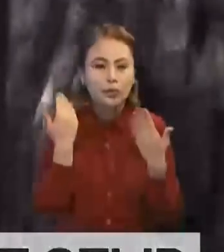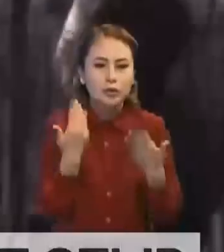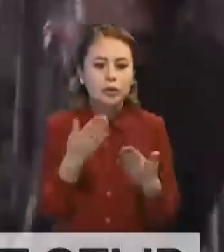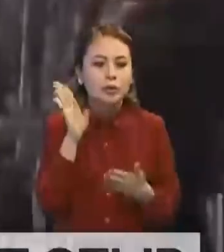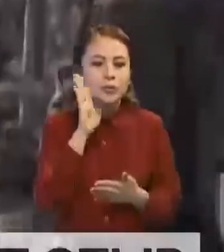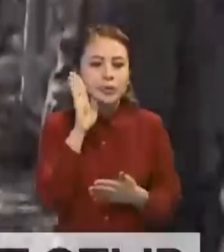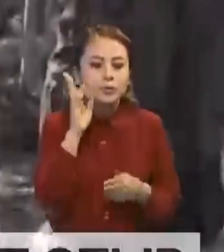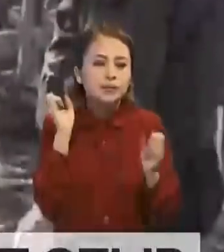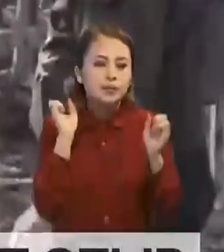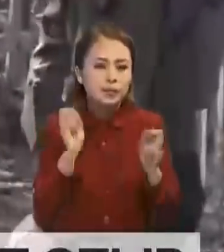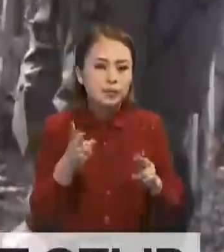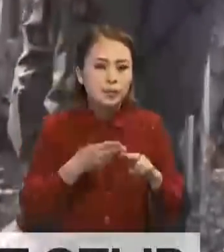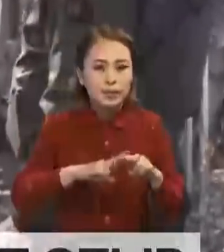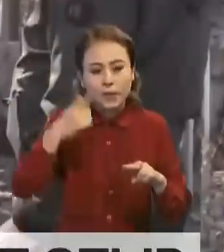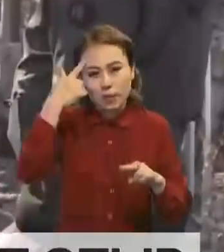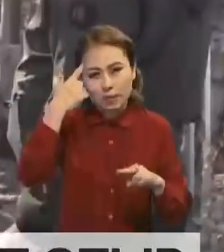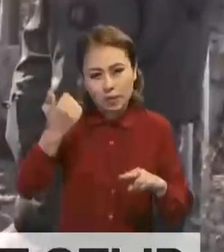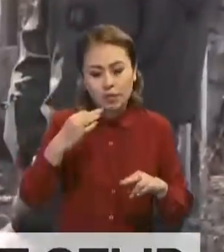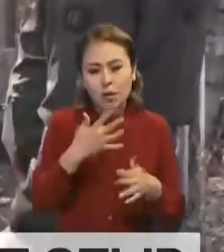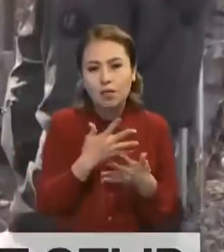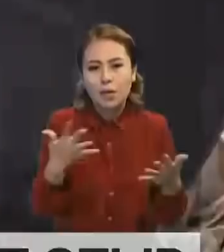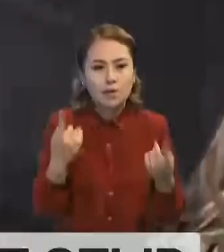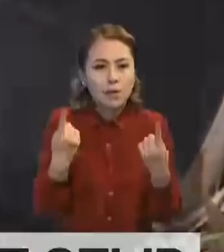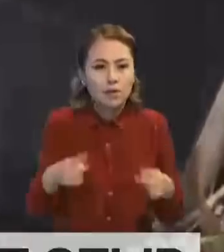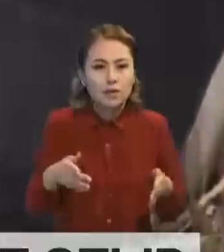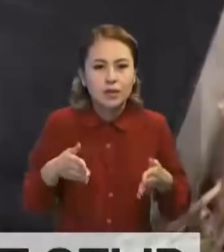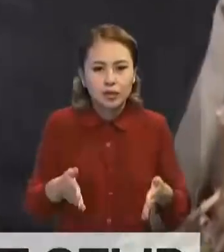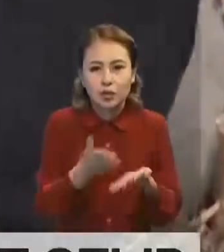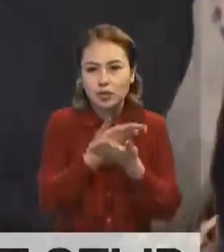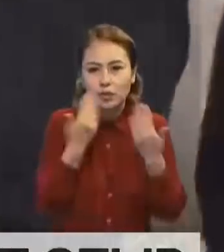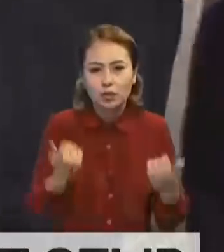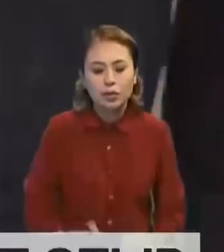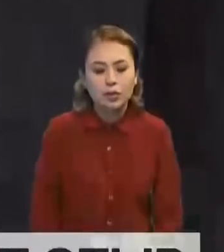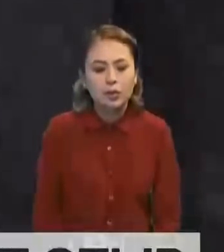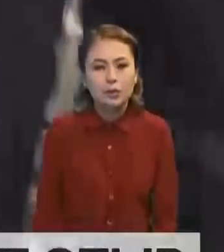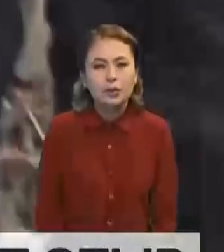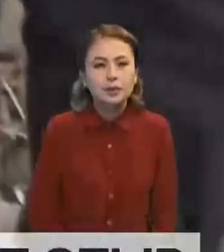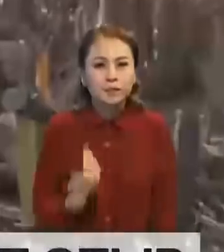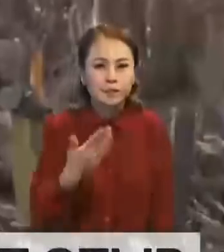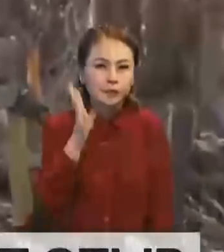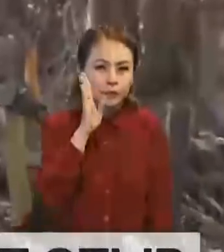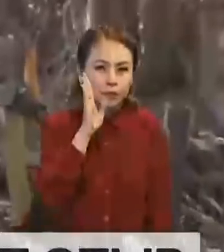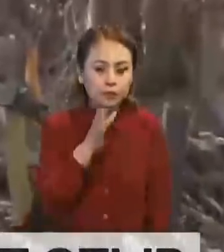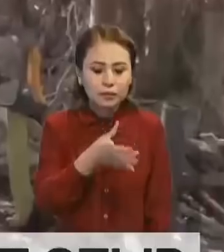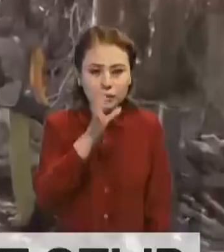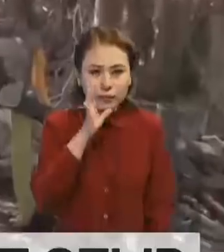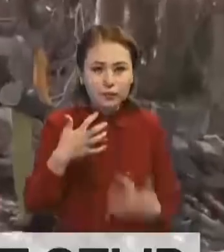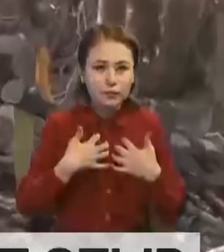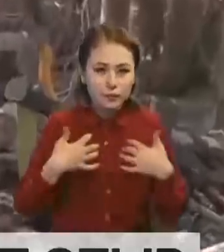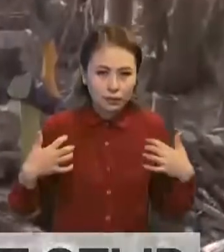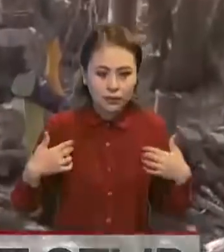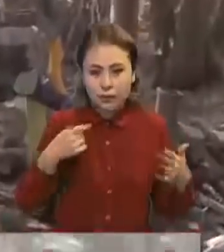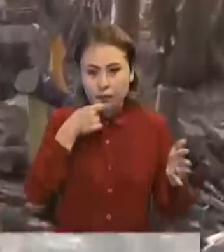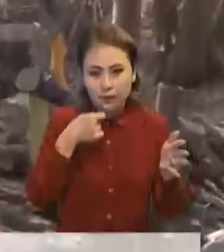тұтыну қауіпті екенін тұрғындар жақсы біледі, бірақ басқа амалдары жоқ. Мы пьем эту воду, мы скотину поим. Бұл